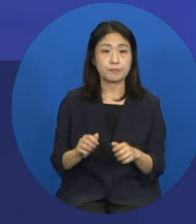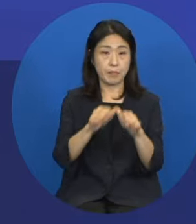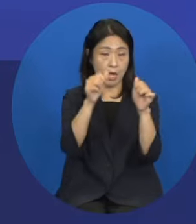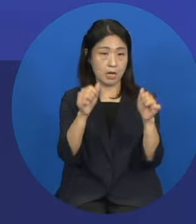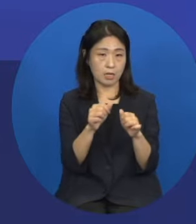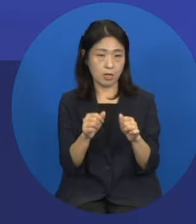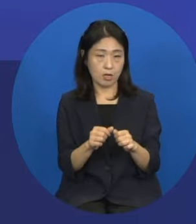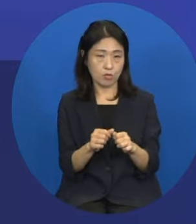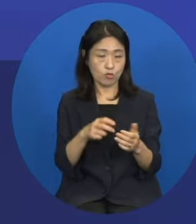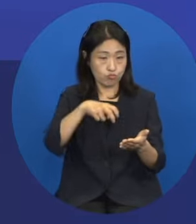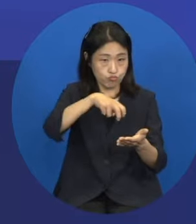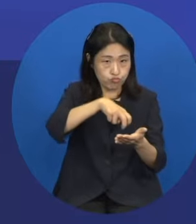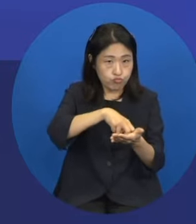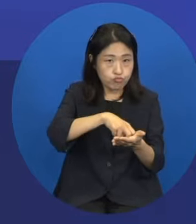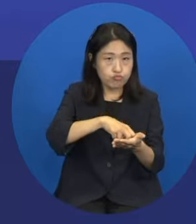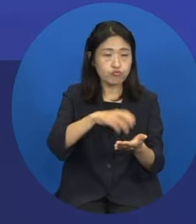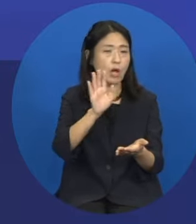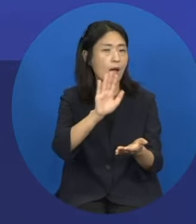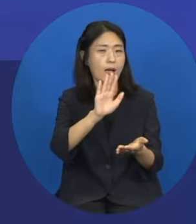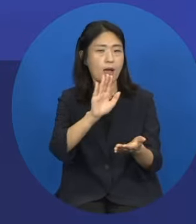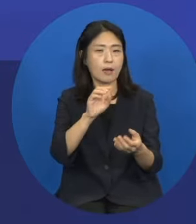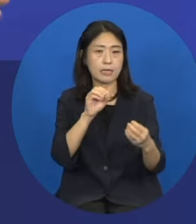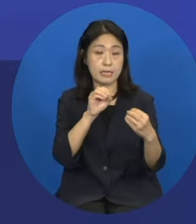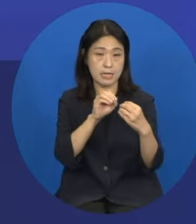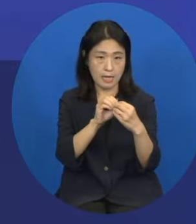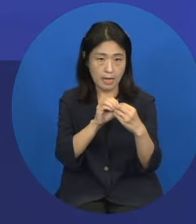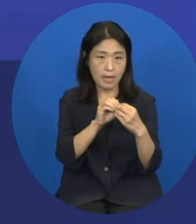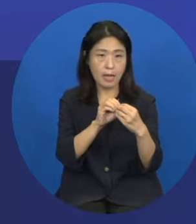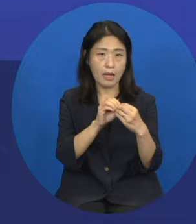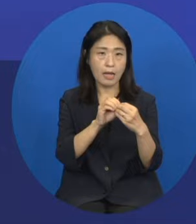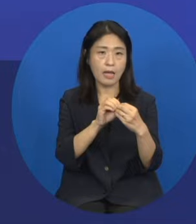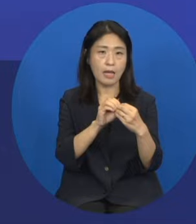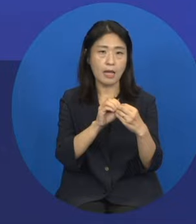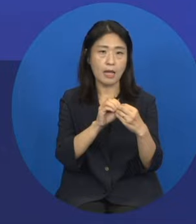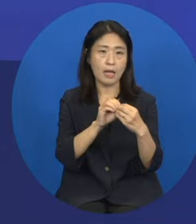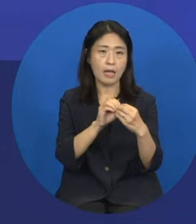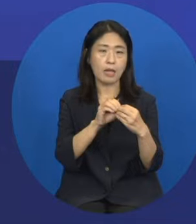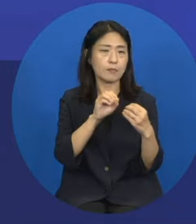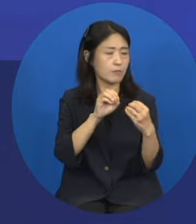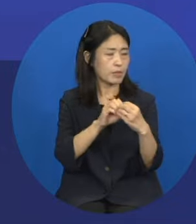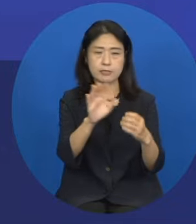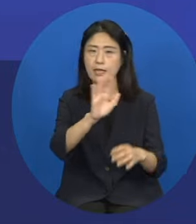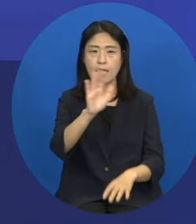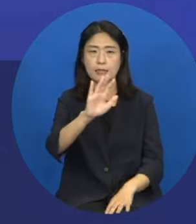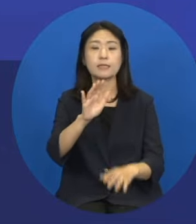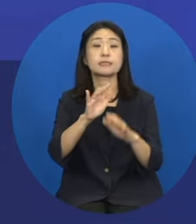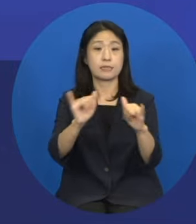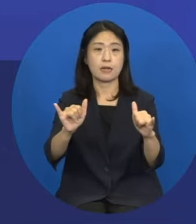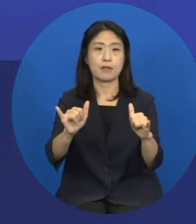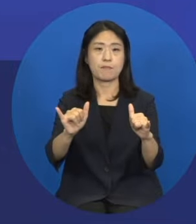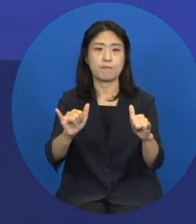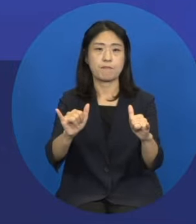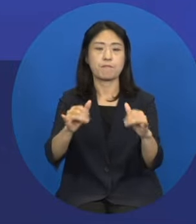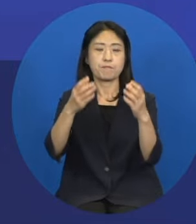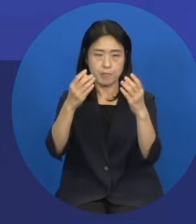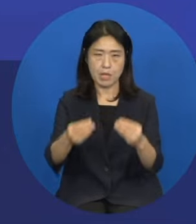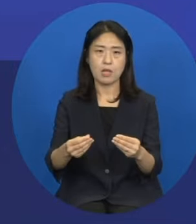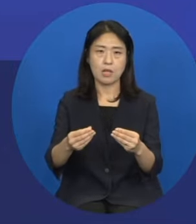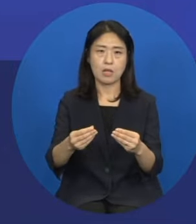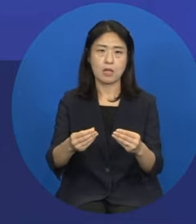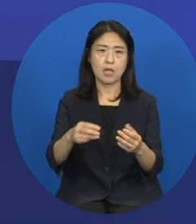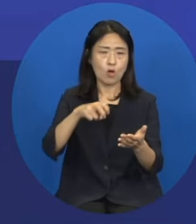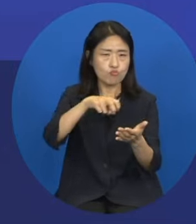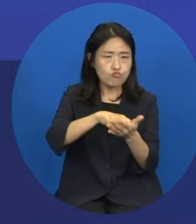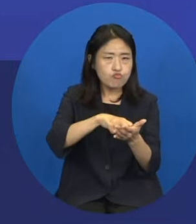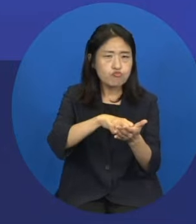바알에게 무릎을 꿇지 않고 바알에게 입맞추지 아니한, 현재 완료로 되어 있어요. 지금까지 바알에게 절하지 아니하고